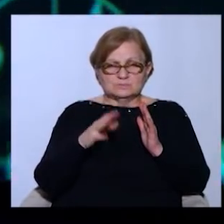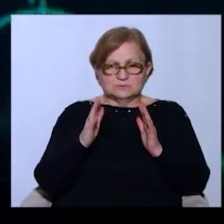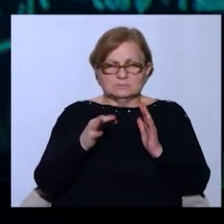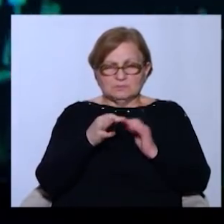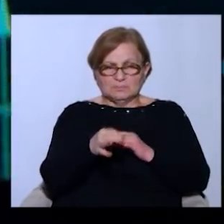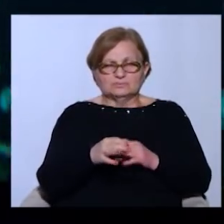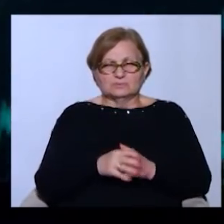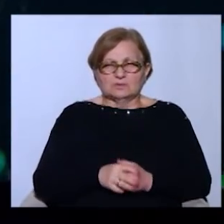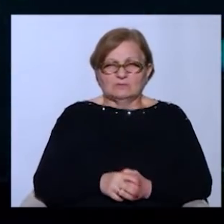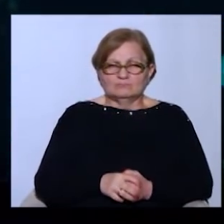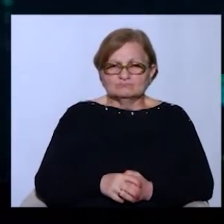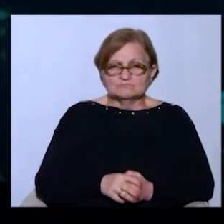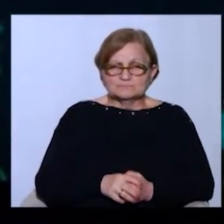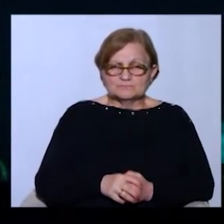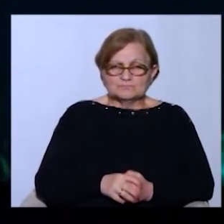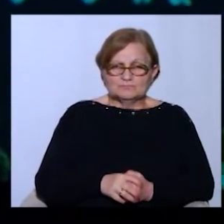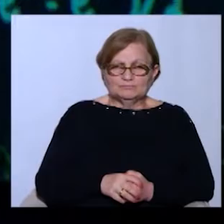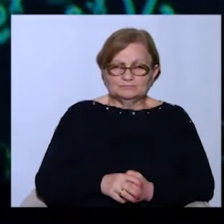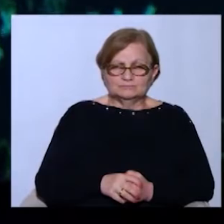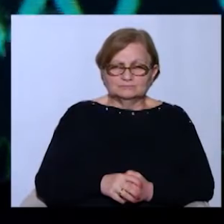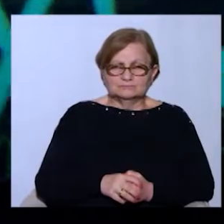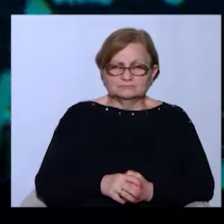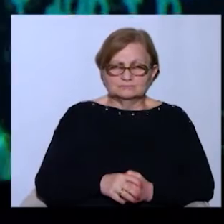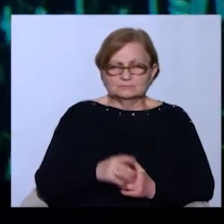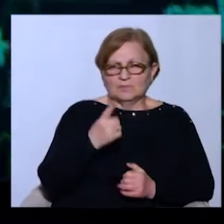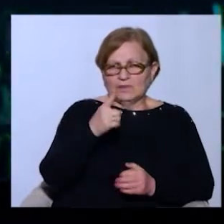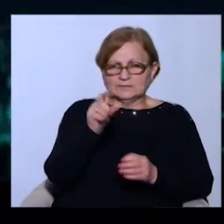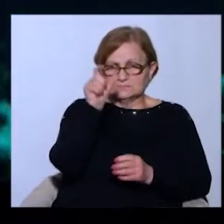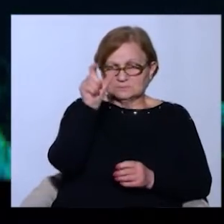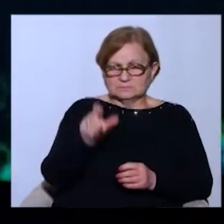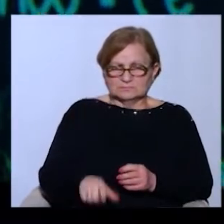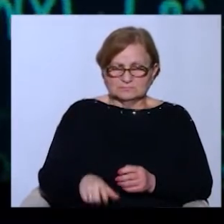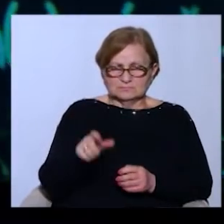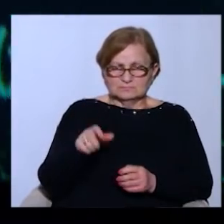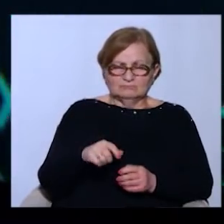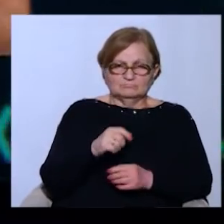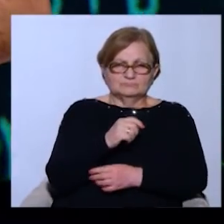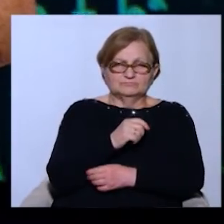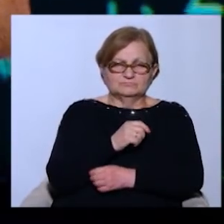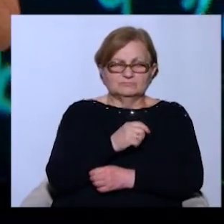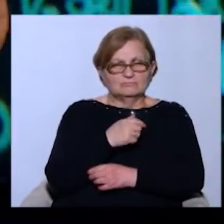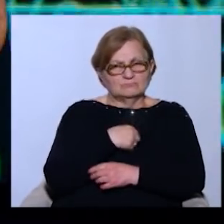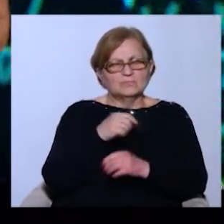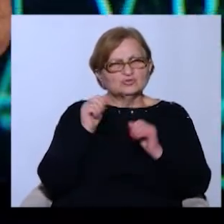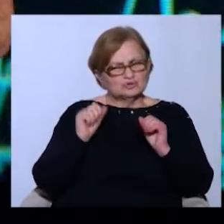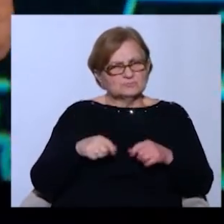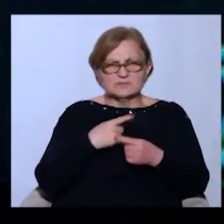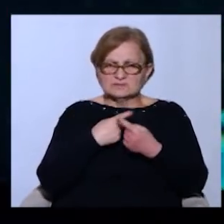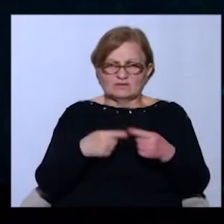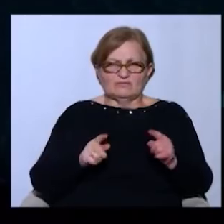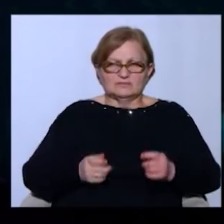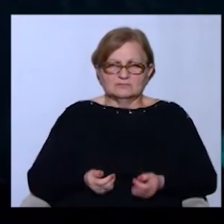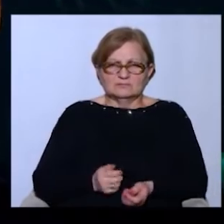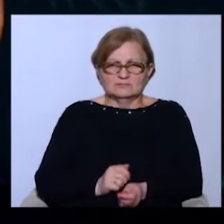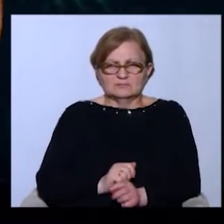140. ახლა ნახეთ. ეს ერთი ვარიანტი. მე შემიძლია სხვანაირადაც დავთვალო.